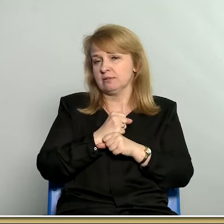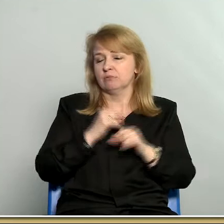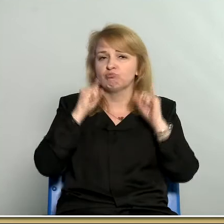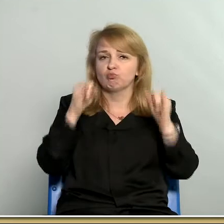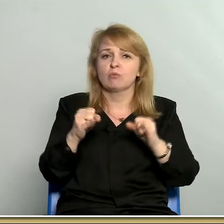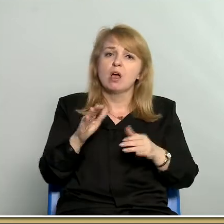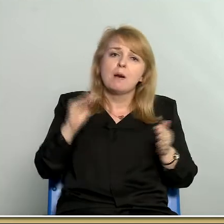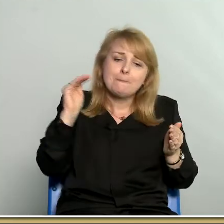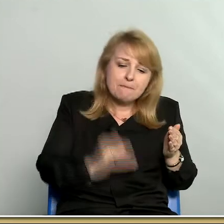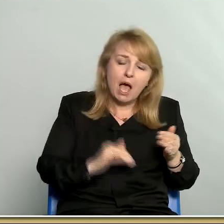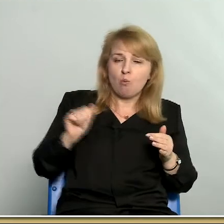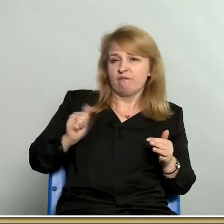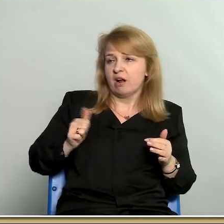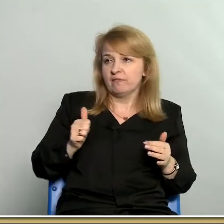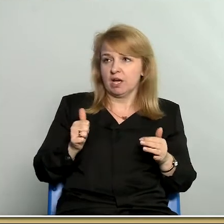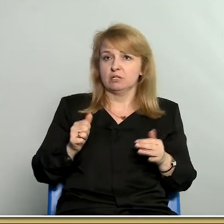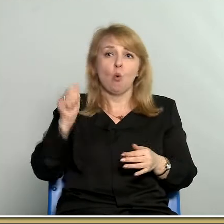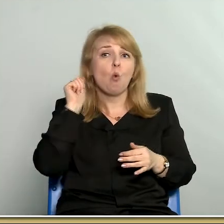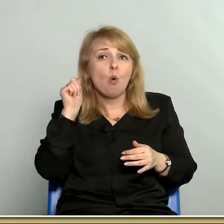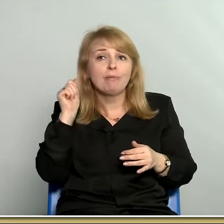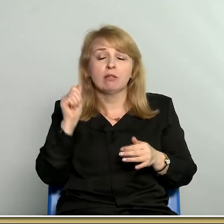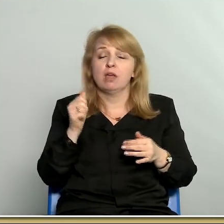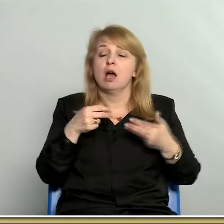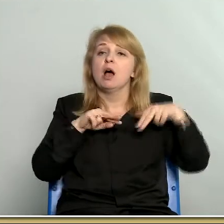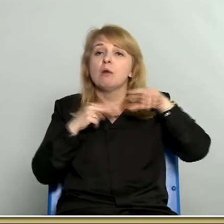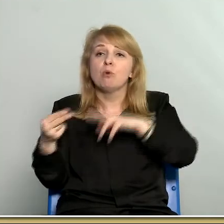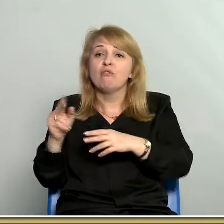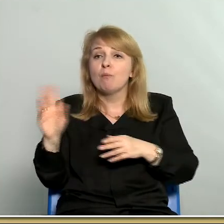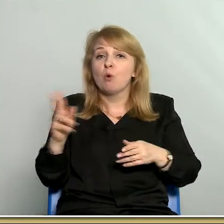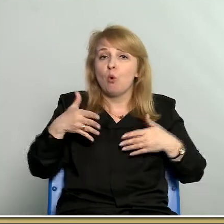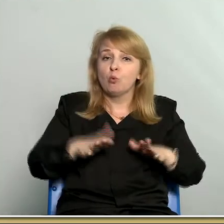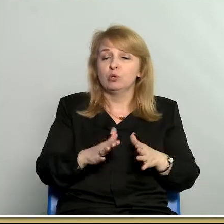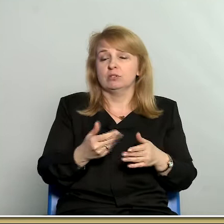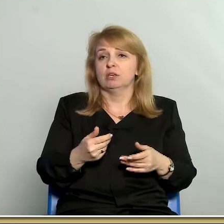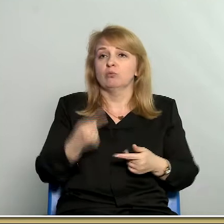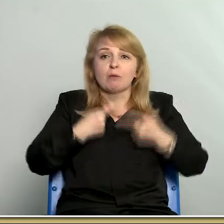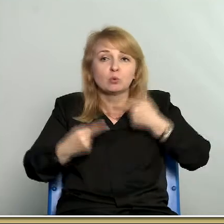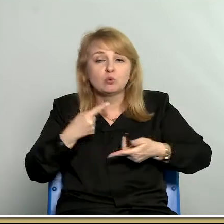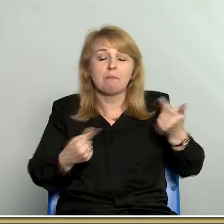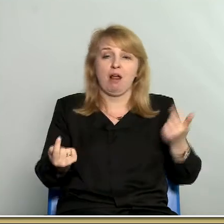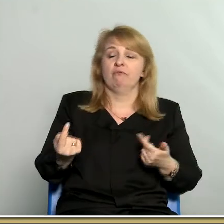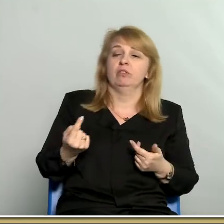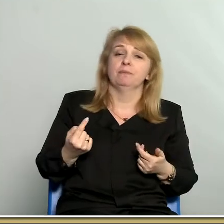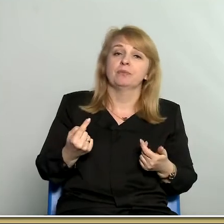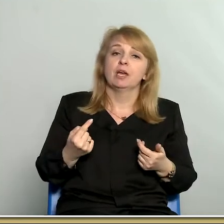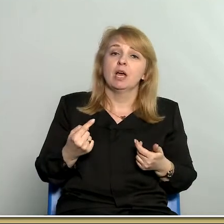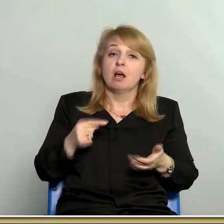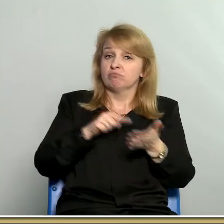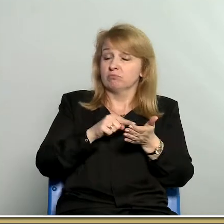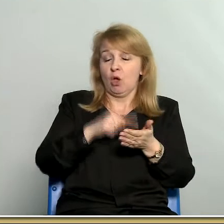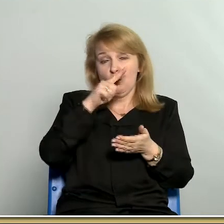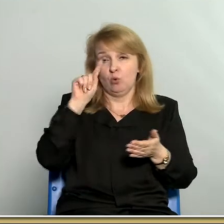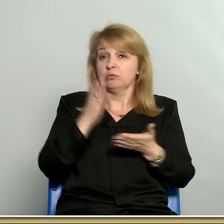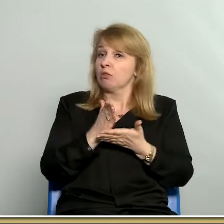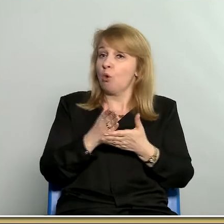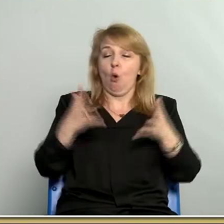kwalifikacjami, kobietom, osobom z niepełnosprawnościami. Tylko te osoby